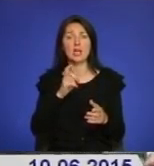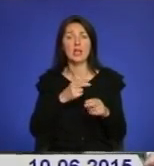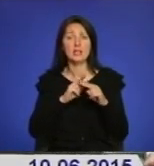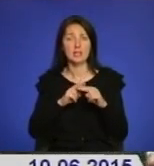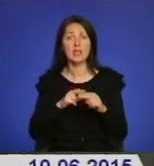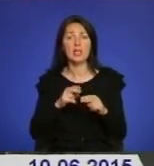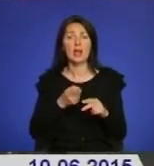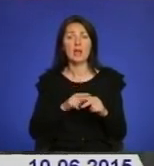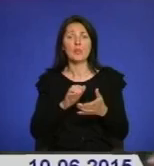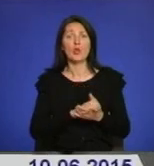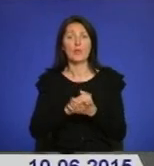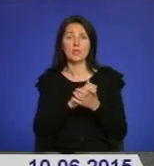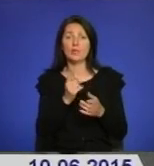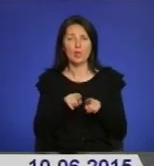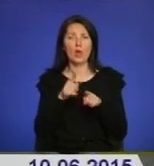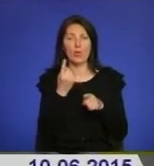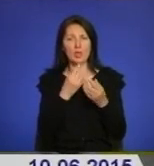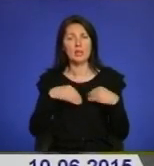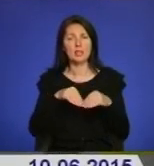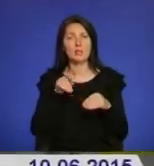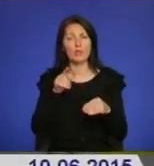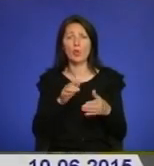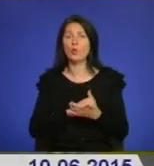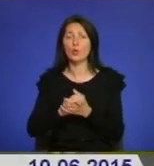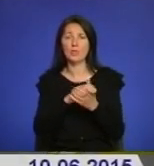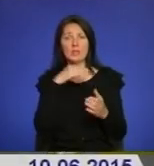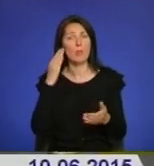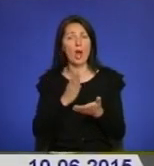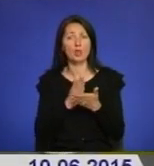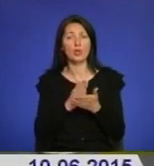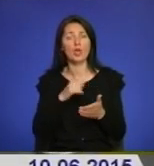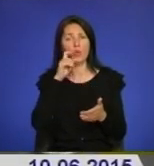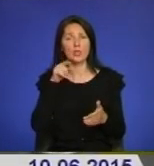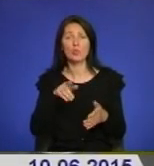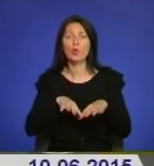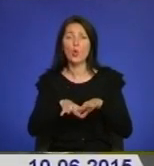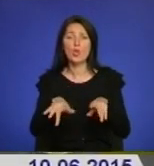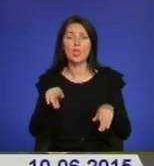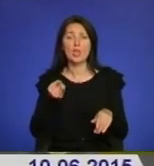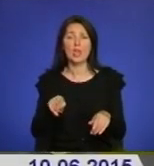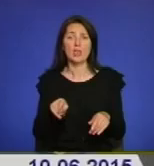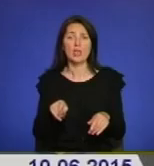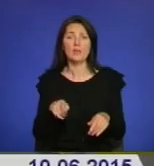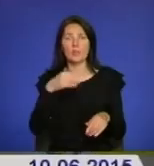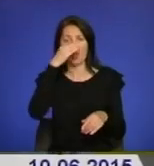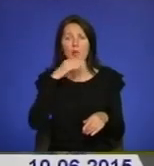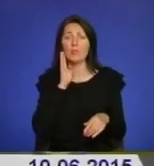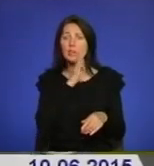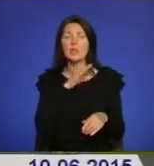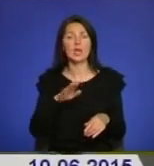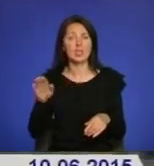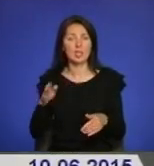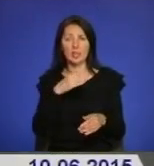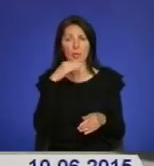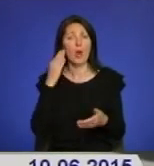товаристві багато є українців. Тут коріння в них є, батьки, в кого діти. Багато є